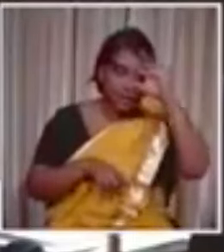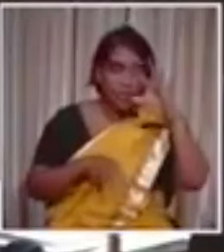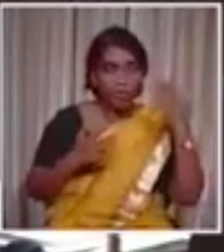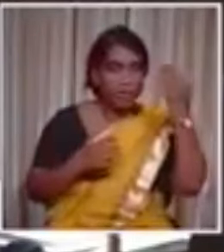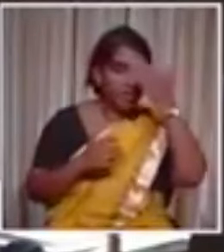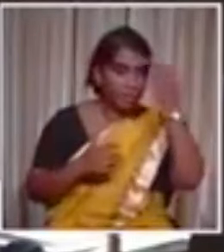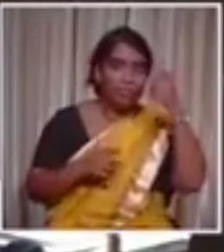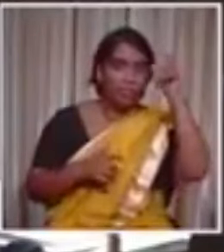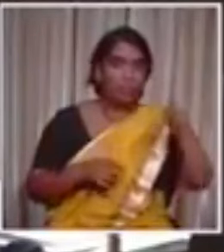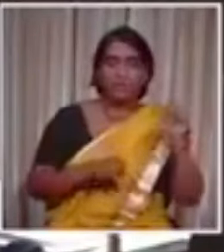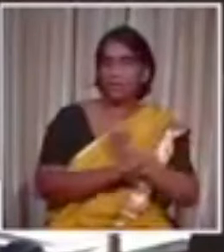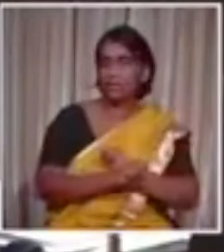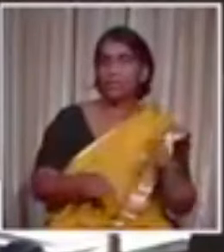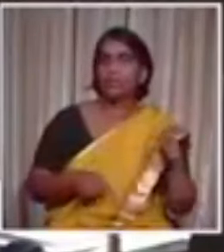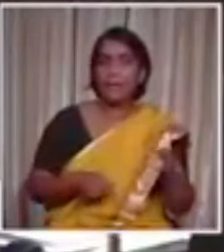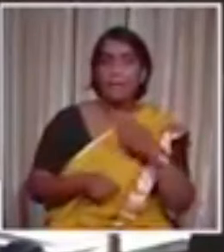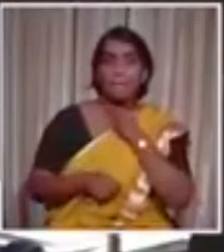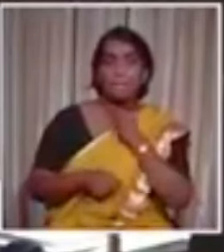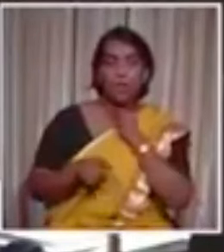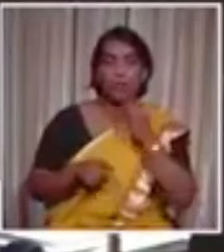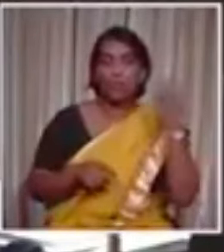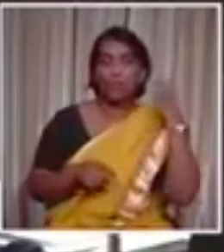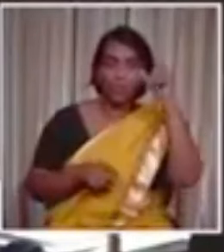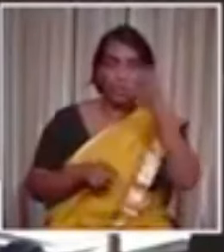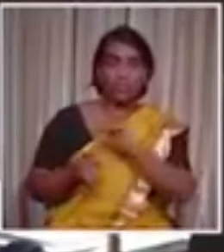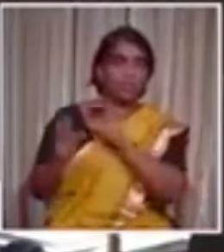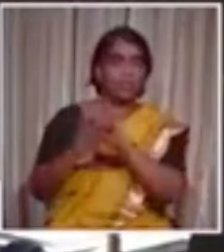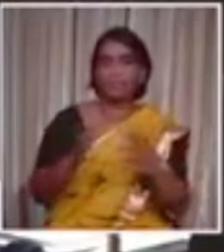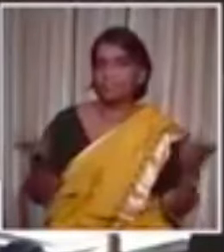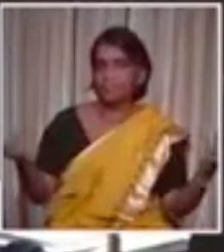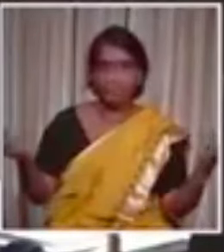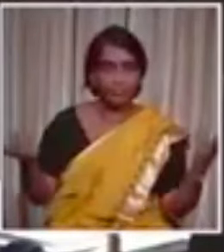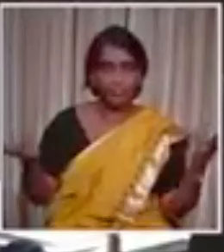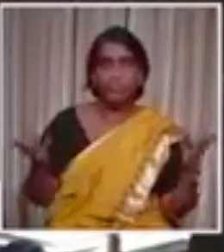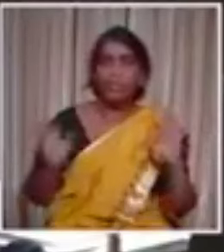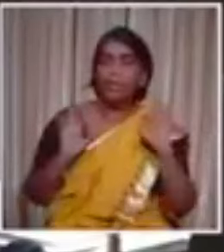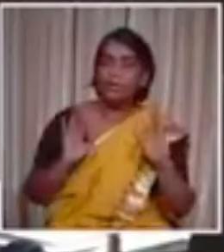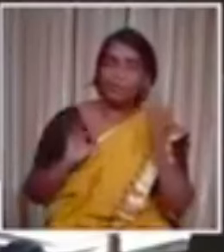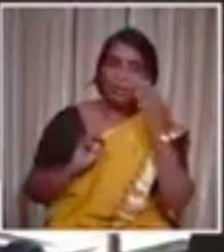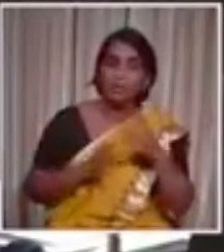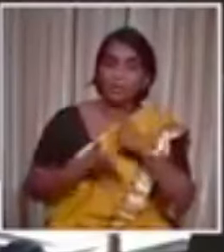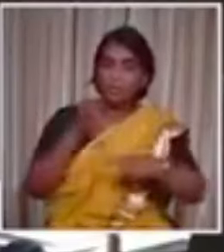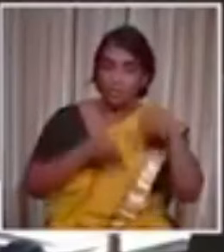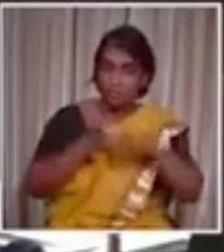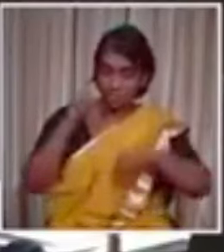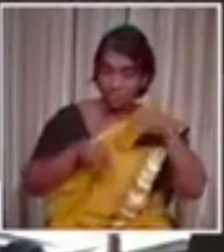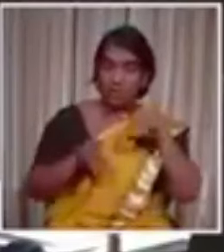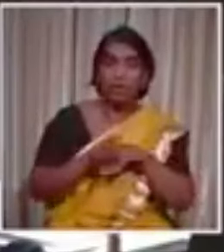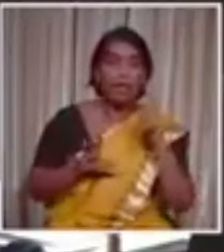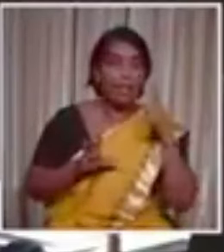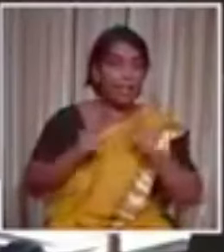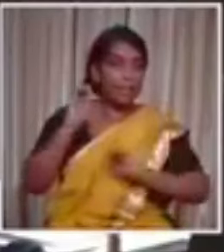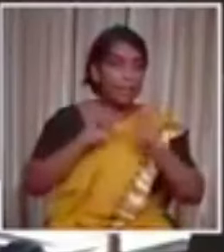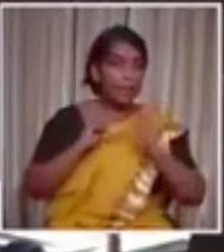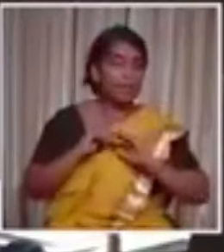හෝ මුස්ලිම් නොවෙන්නේ. බේරුවලින් මුස්ලිම් අපේක්ෂකෙක් ඉදිරිපත් නොවෙන්නේ. එනිසා සාමාන්‍යයෙන් ගත්තොත් ඒ ජනවරම ඇතුලේ 70%කට